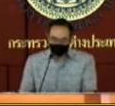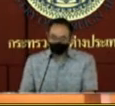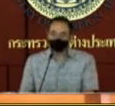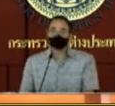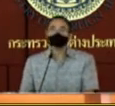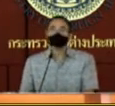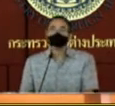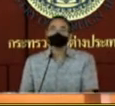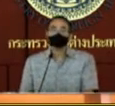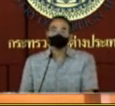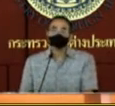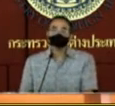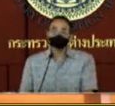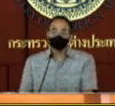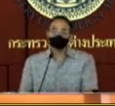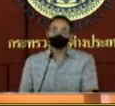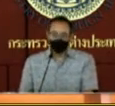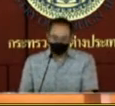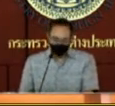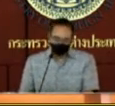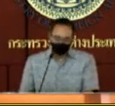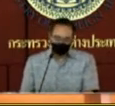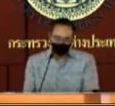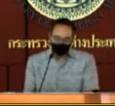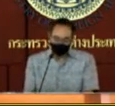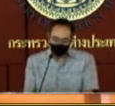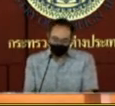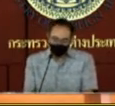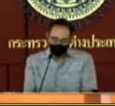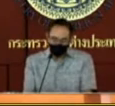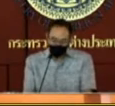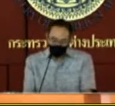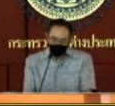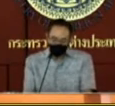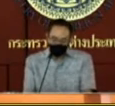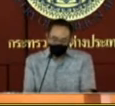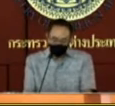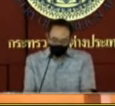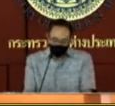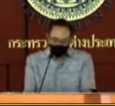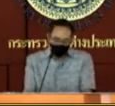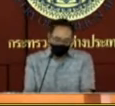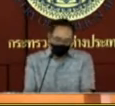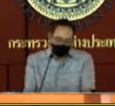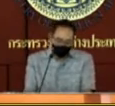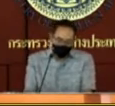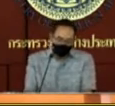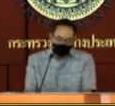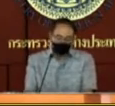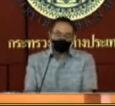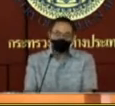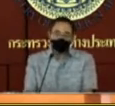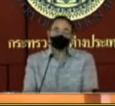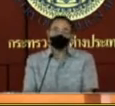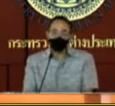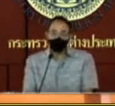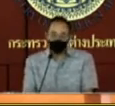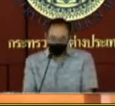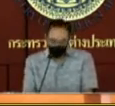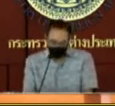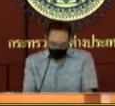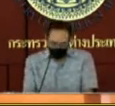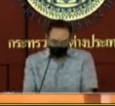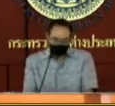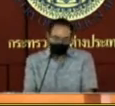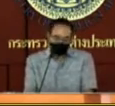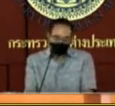ภาคพื้นแปซิฟิกหรือว่า CPTPP นะครับภายในปีนี้ฝ่ายไทยได้ตอบว่าเรื่องนี้ก็ยังอยู่ในระหว่าง